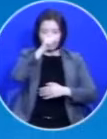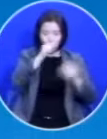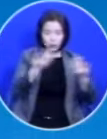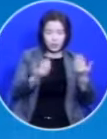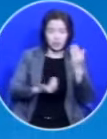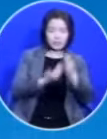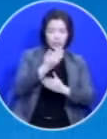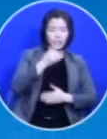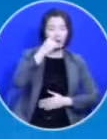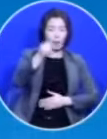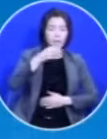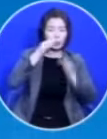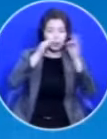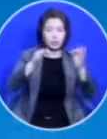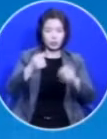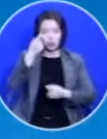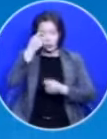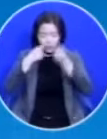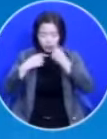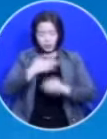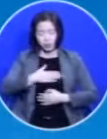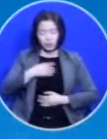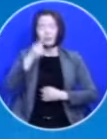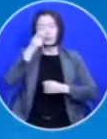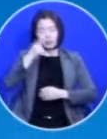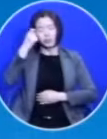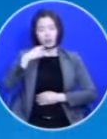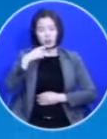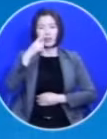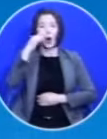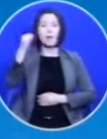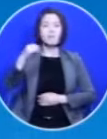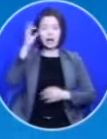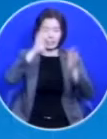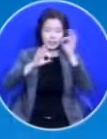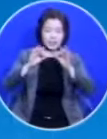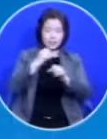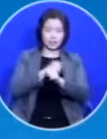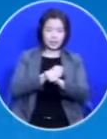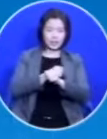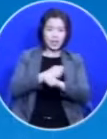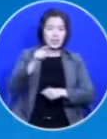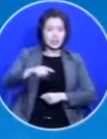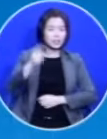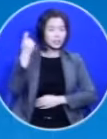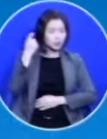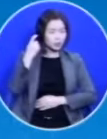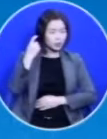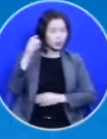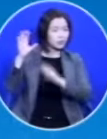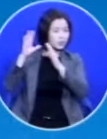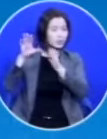엄마라고 외치고 슬픈 일이 생겨도 훌쩍거리며 엄마를 찾는다 그리고 그 소리를들을